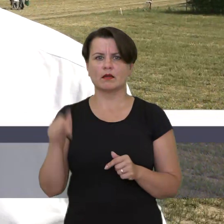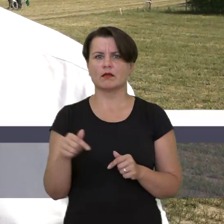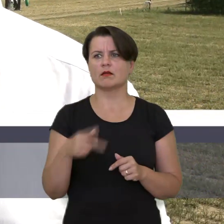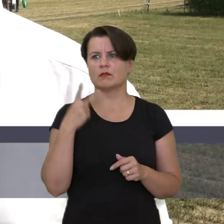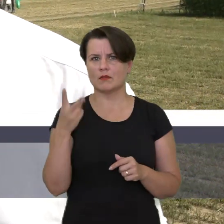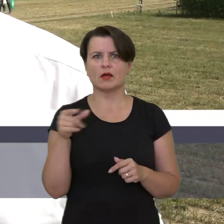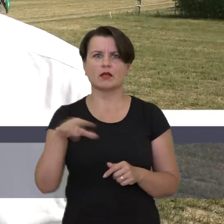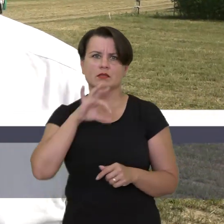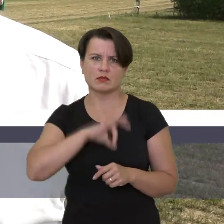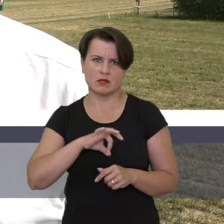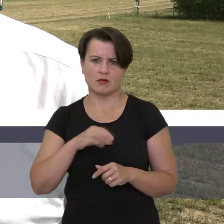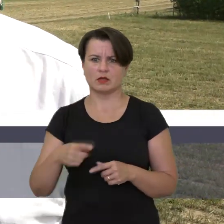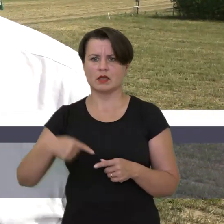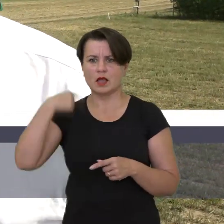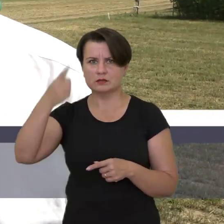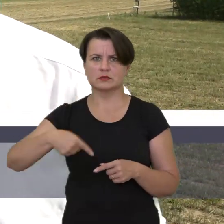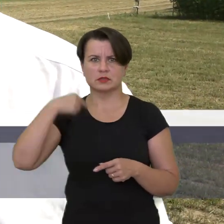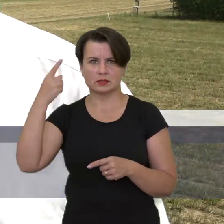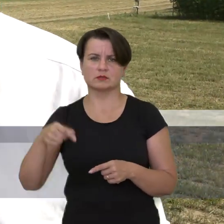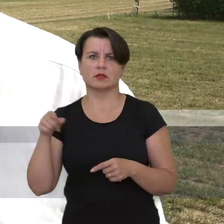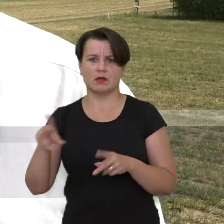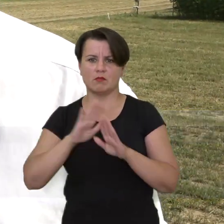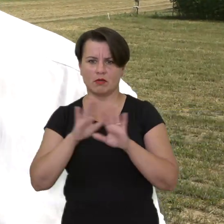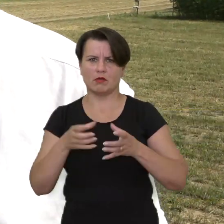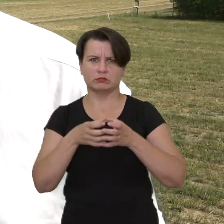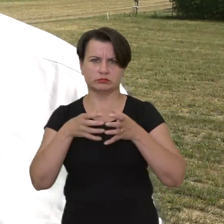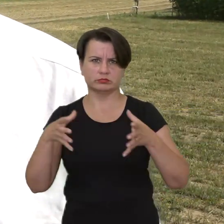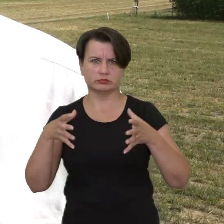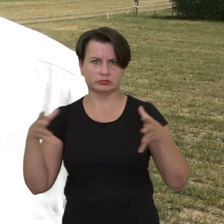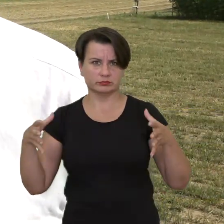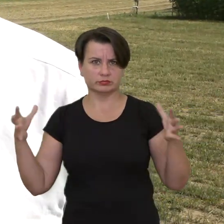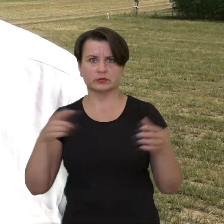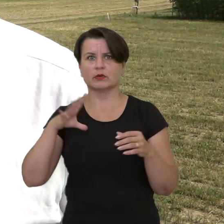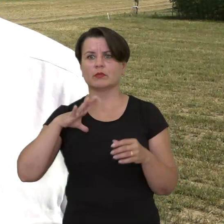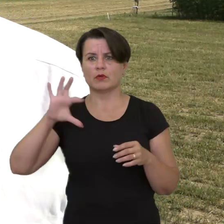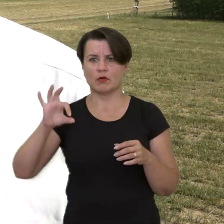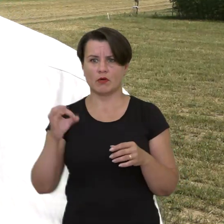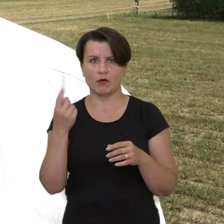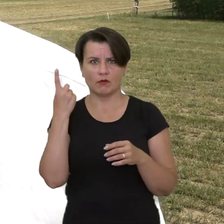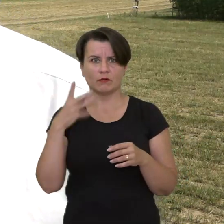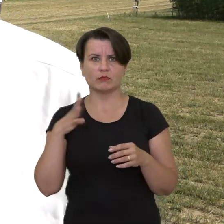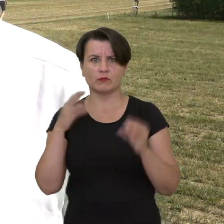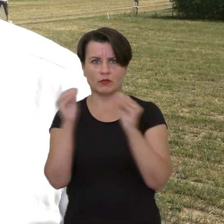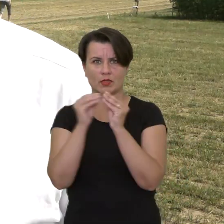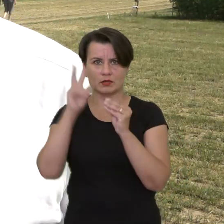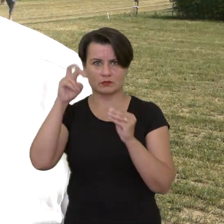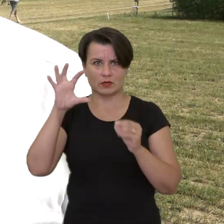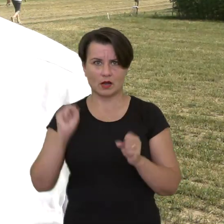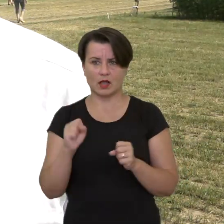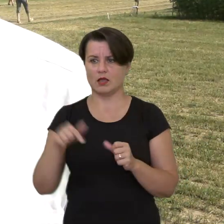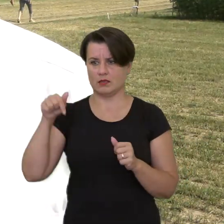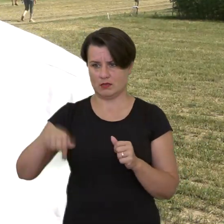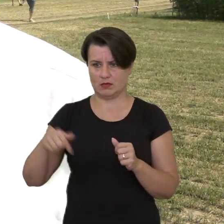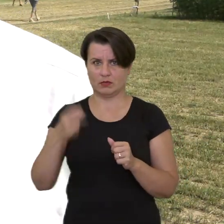su kiekvienos Agrovizijos rengimo mastai jos didėja. Iš tikrųjų, ir jeigu pirmoji, kiek supranta, buvo 10